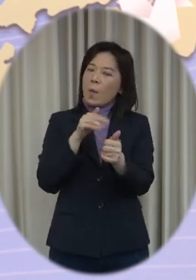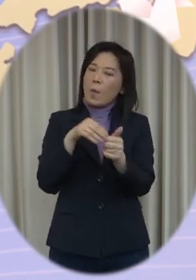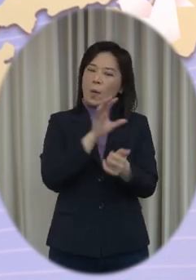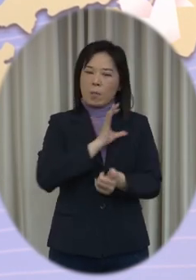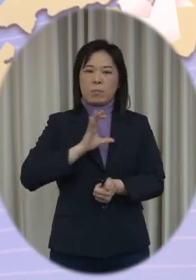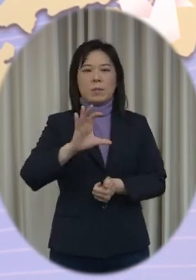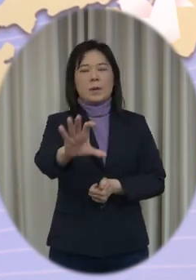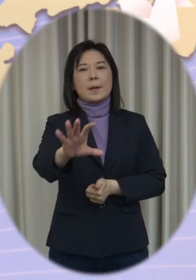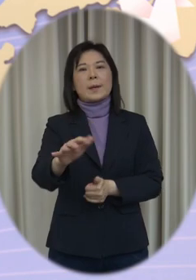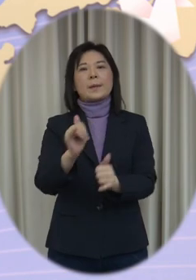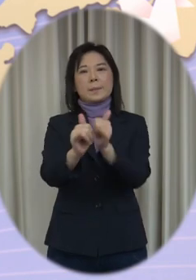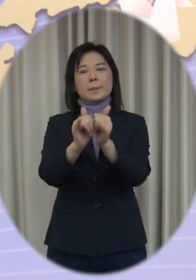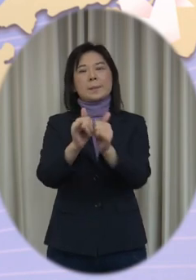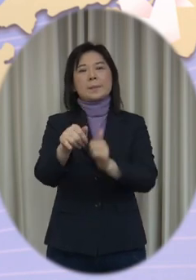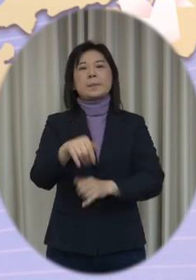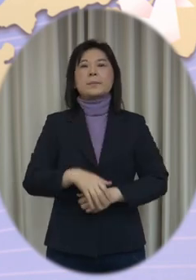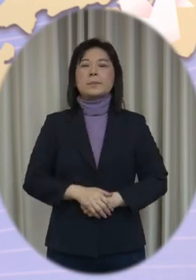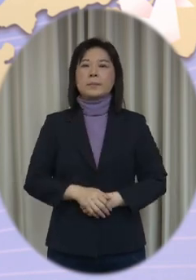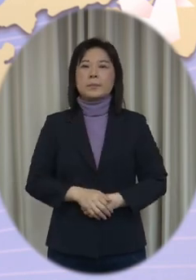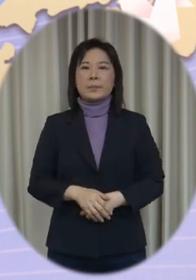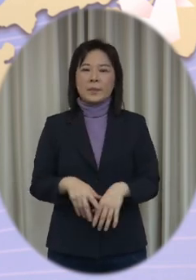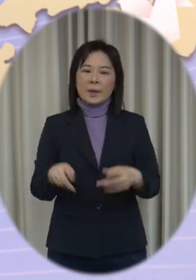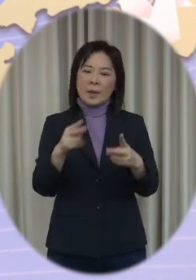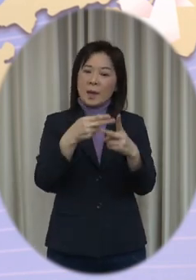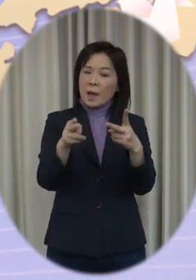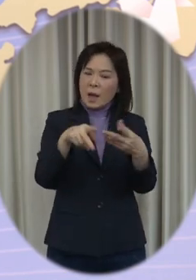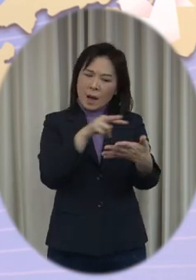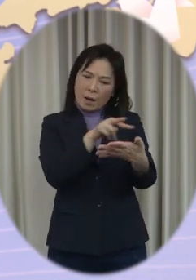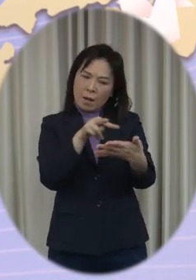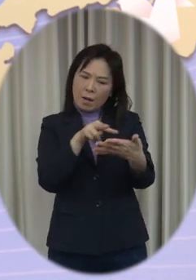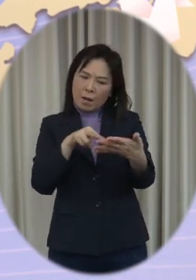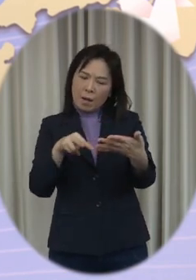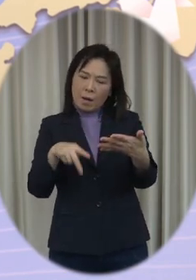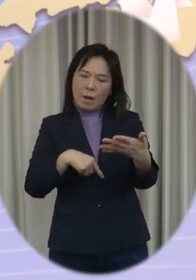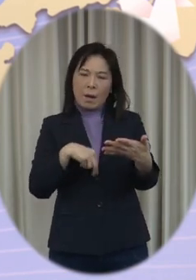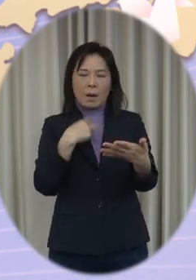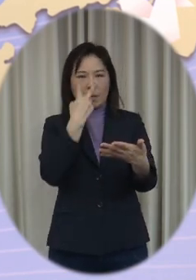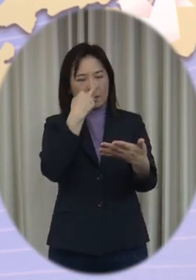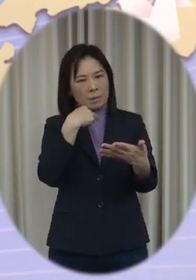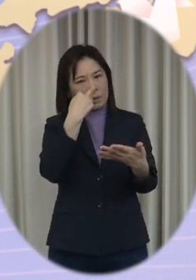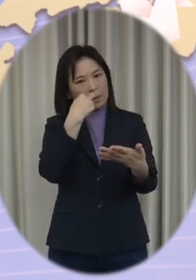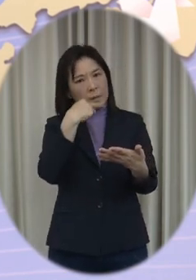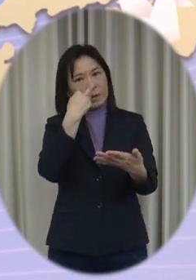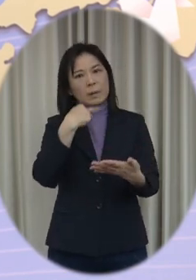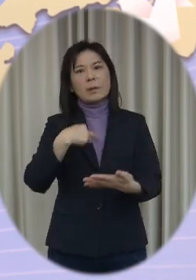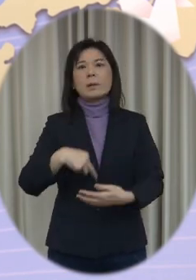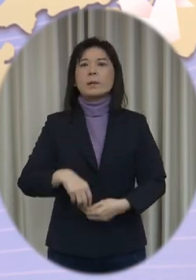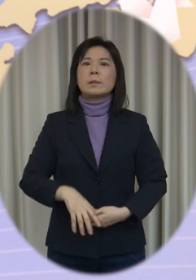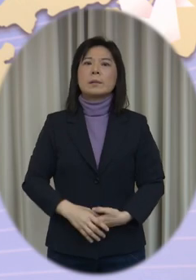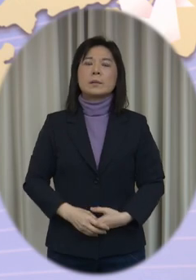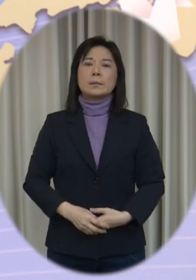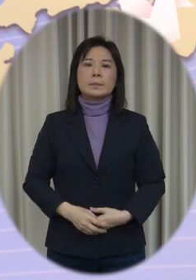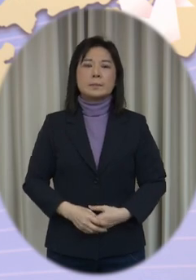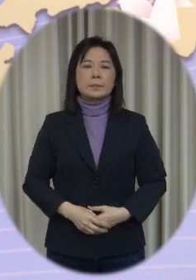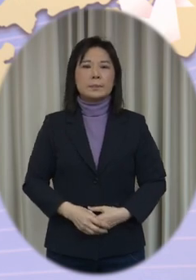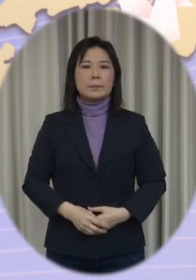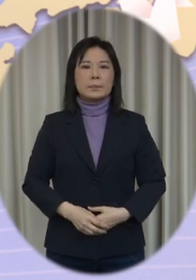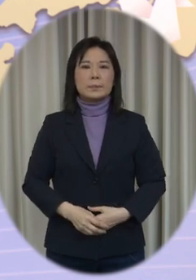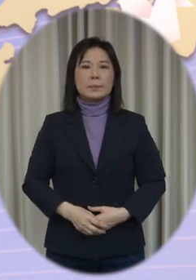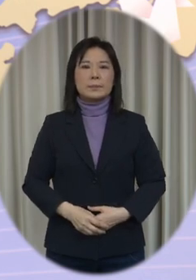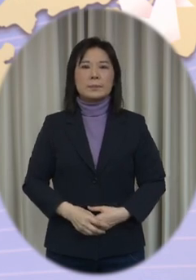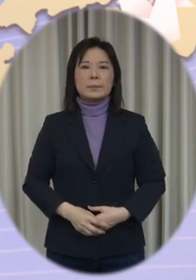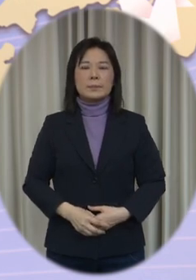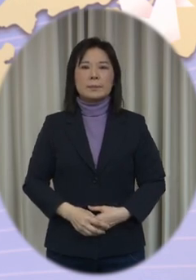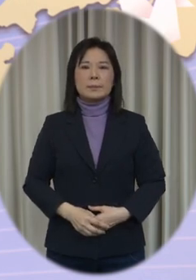的民众知道。看完这些信，让我泪流满面。 民間からの義援金